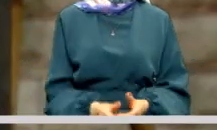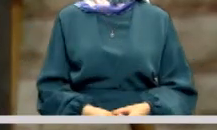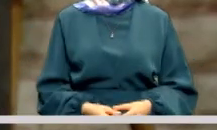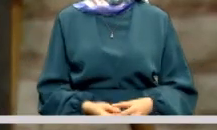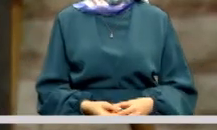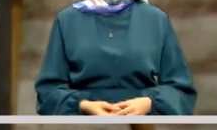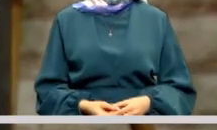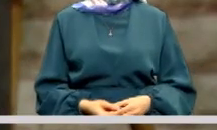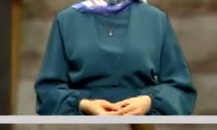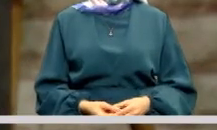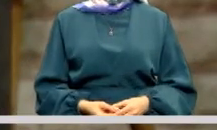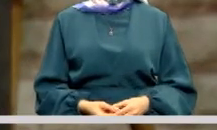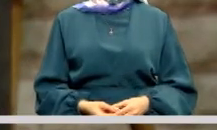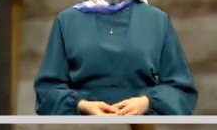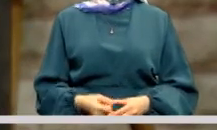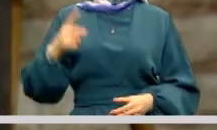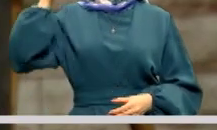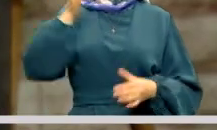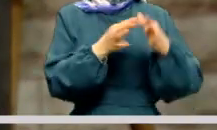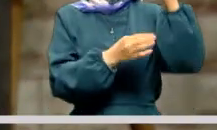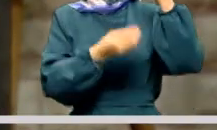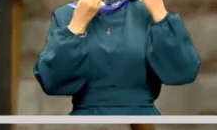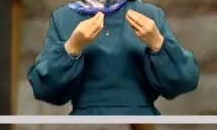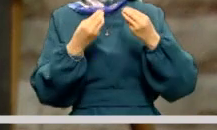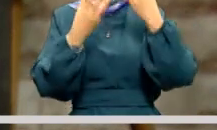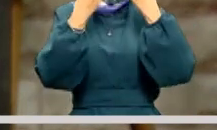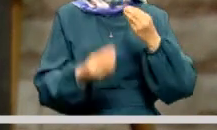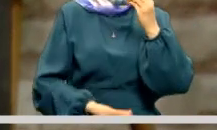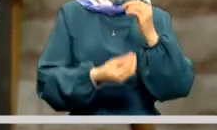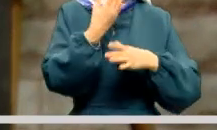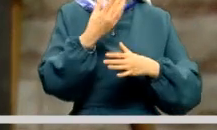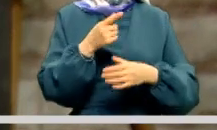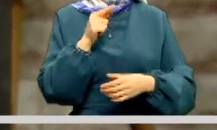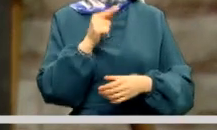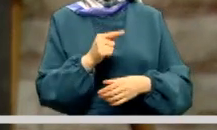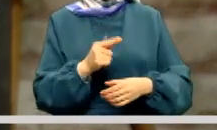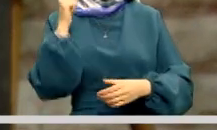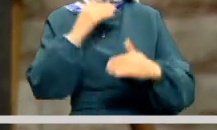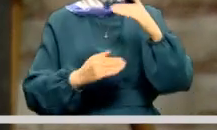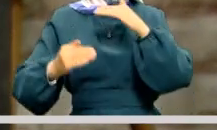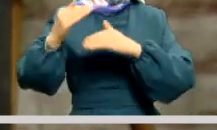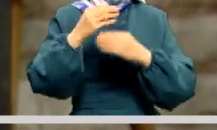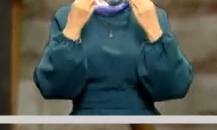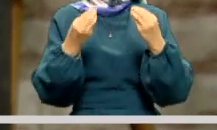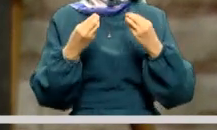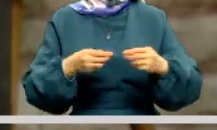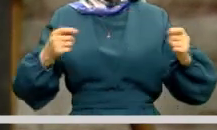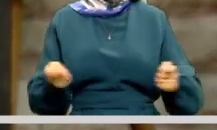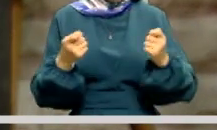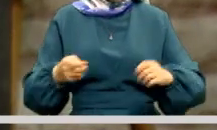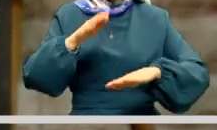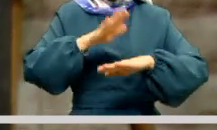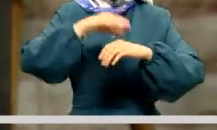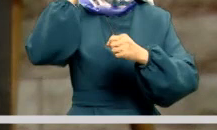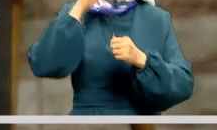Yani en güzel surette yaratmış olduğu insanı Yüce Rabbimiz güzel yani güzel işler yapması